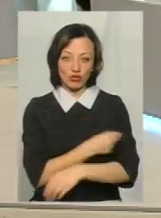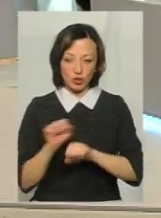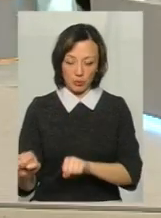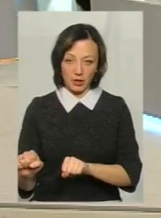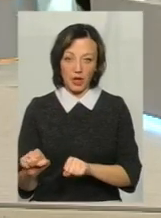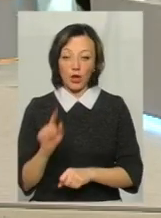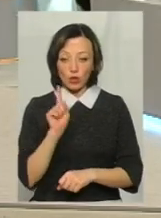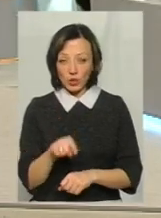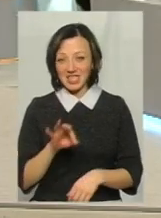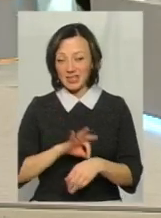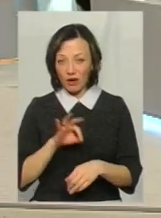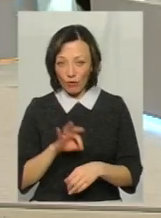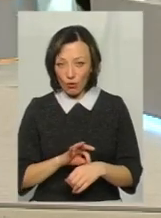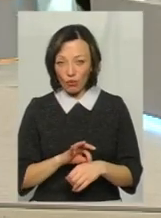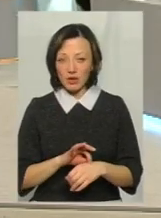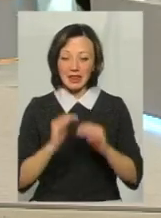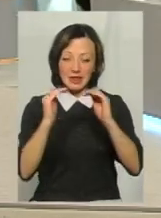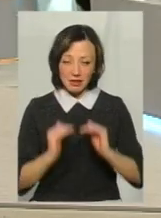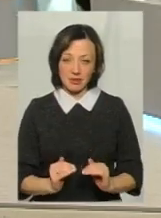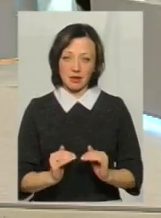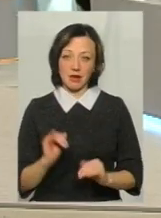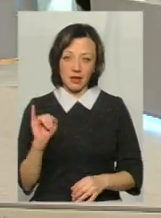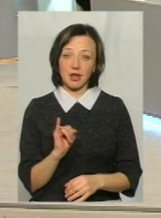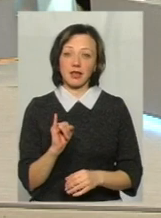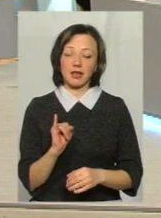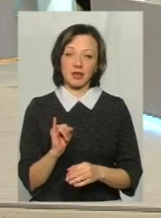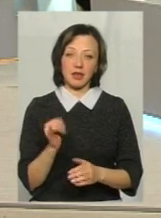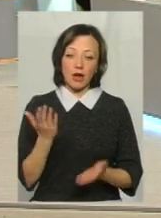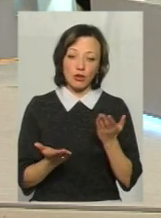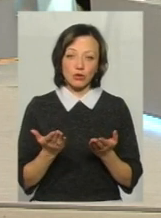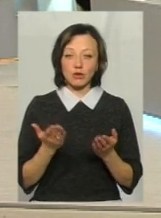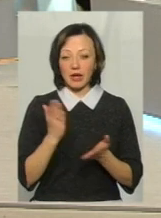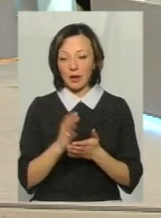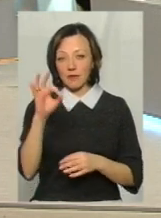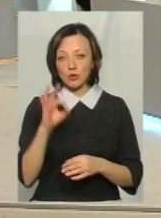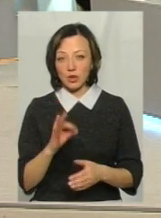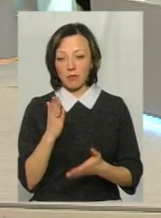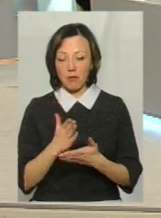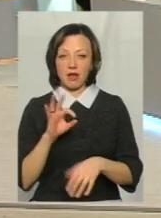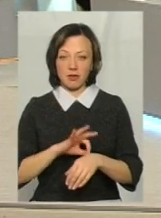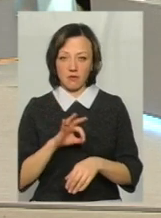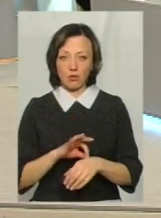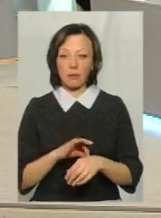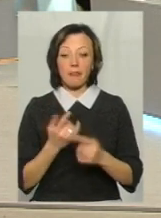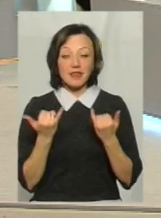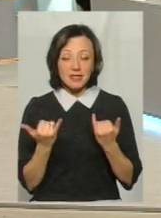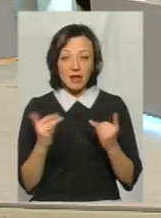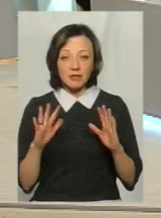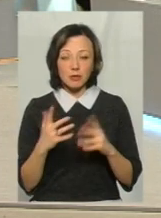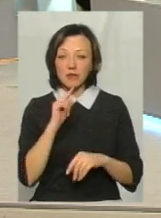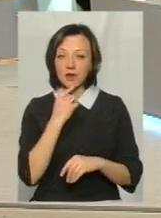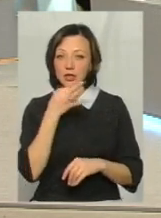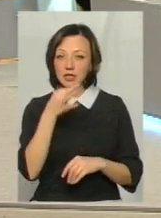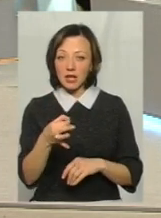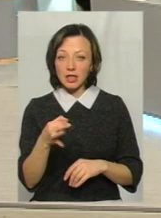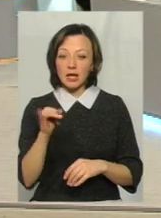щеплені, тоді захворюваність дуже низька і є якийсь певний відсоток, який захворює. В даному випадку нам складно говорити